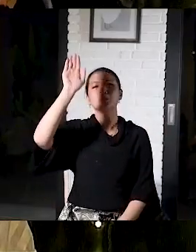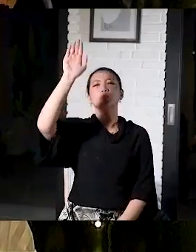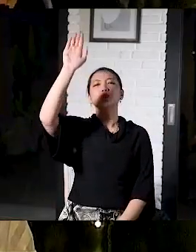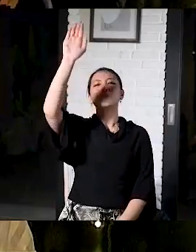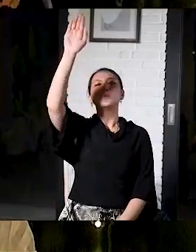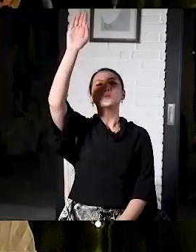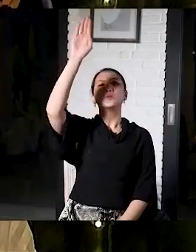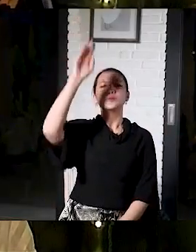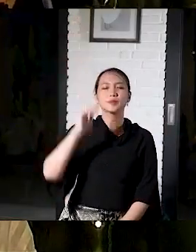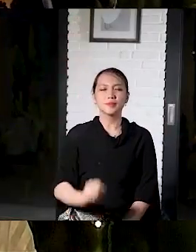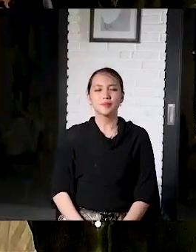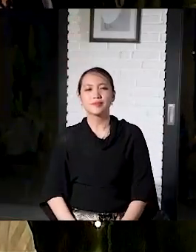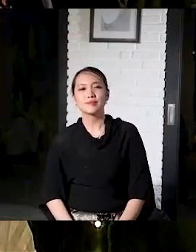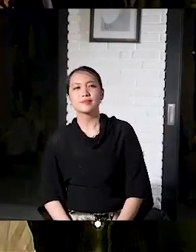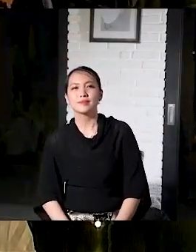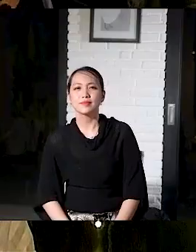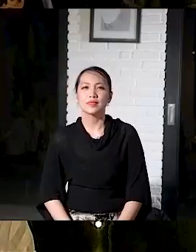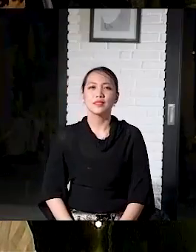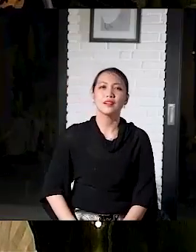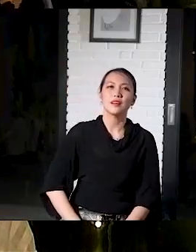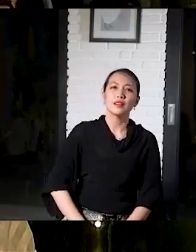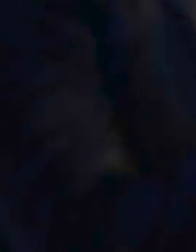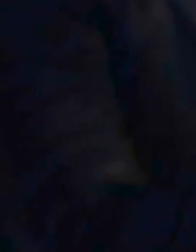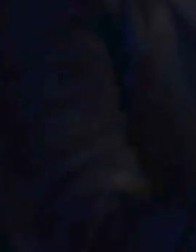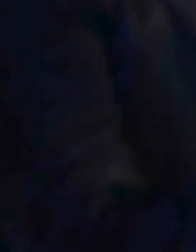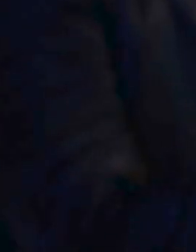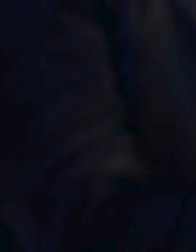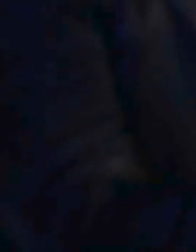等渴慕的敬拜你，